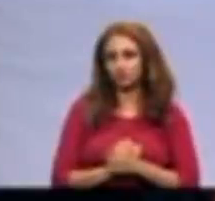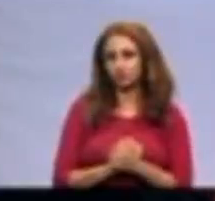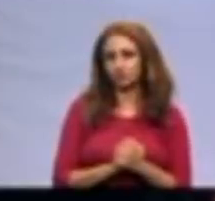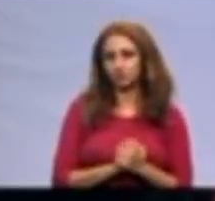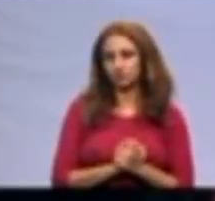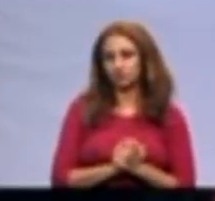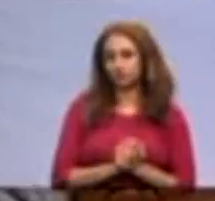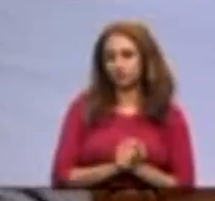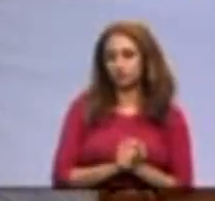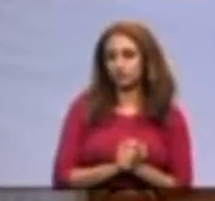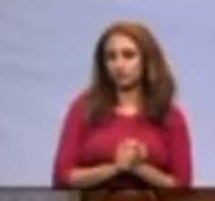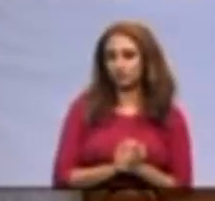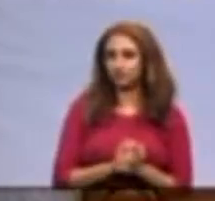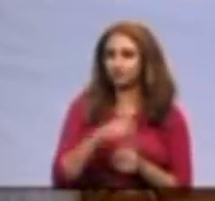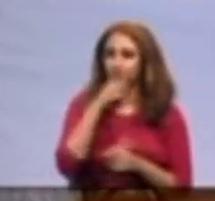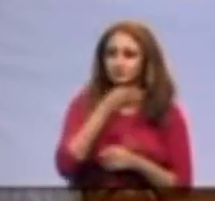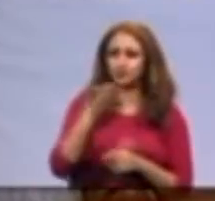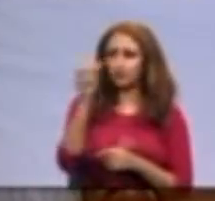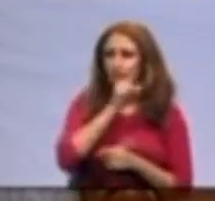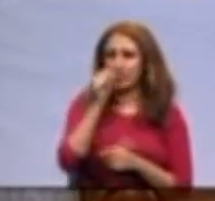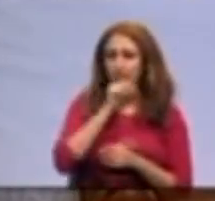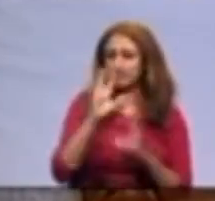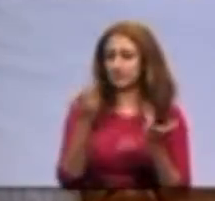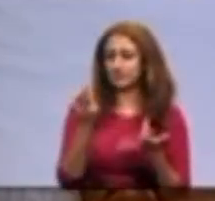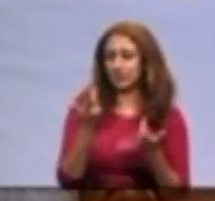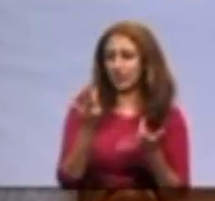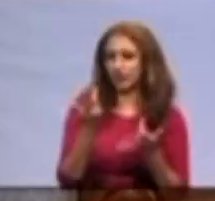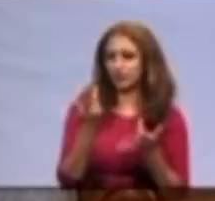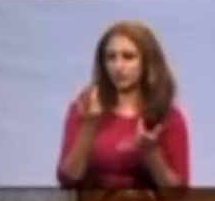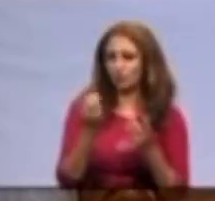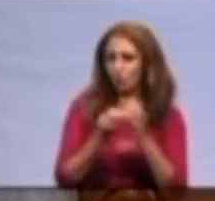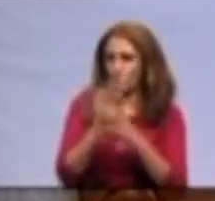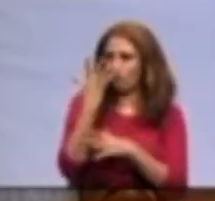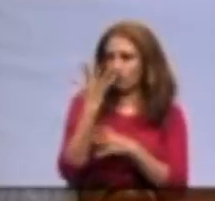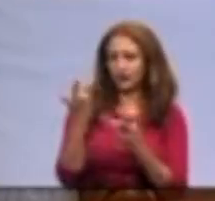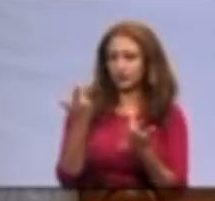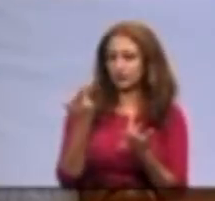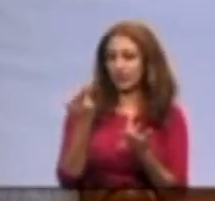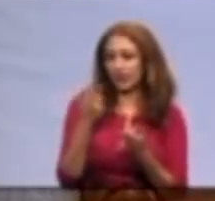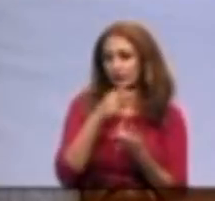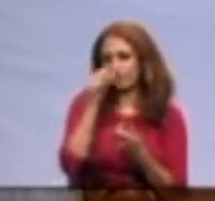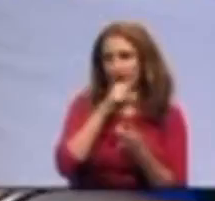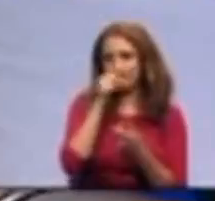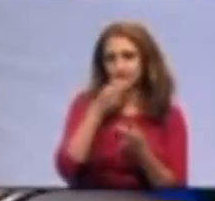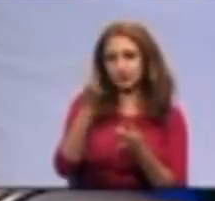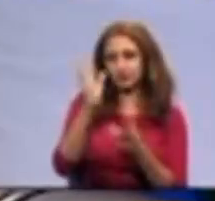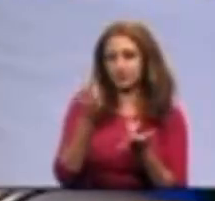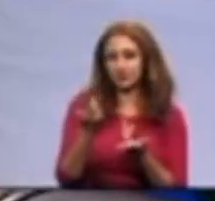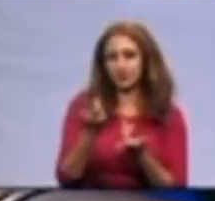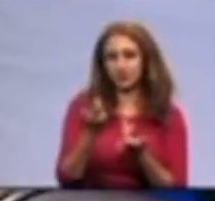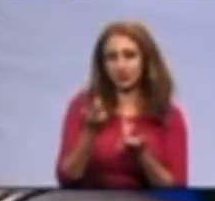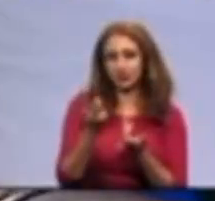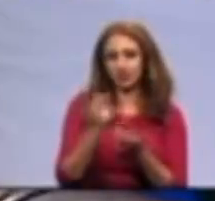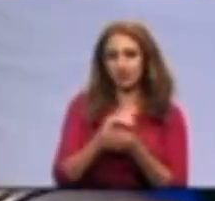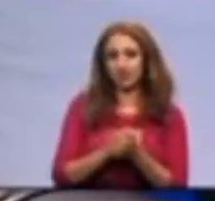احكي لي بقى، يعني دخلت ازاي مجال الفن؟ يعني من الطفلة بالصدفة. اللي عاشت الطفولة الصعبة ديت بدأت الأول ازاي؟